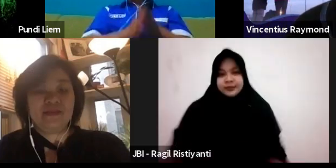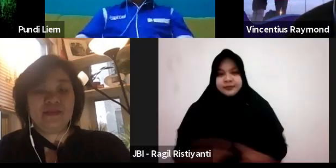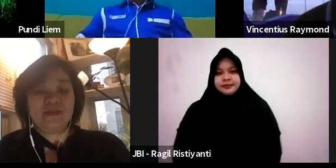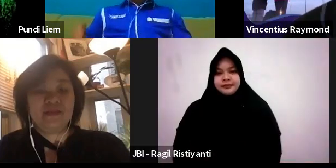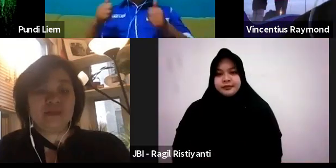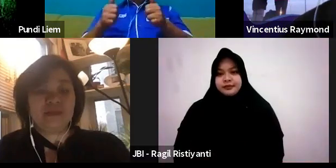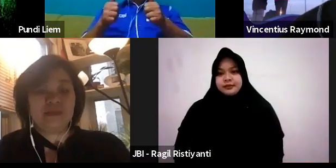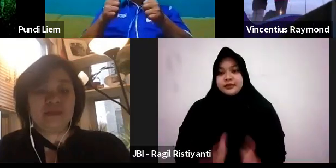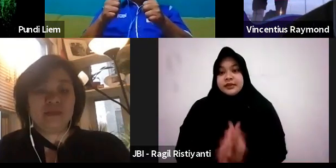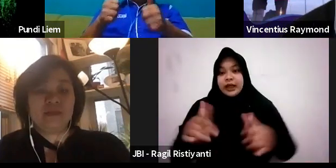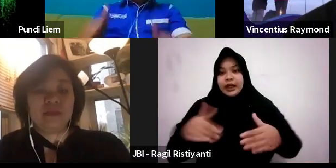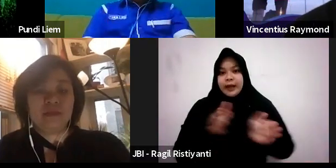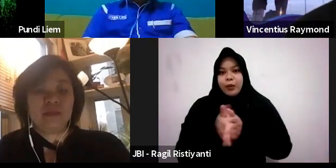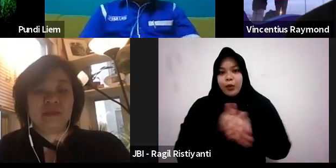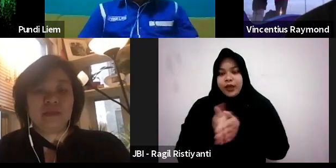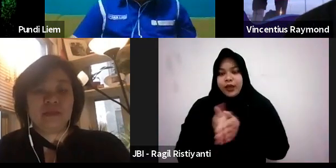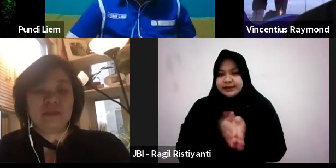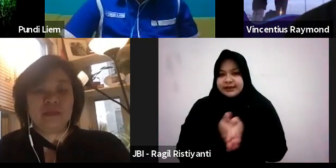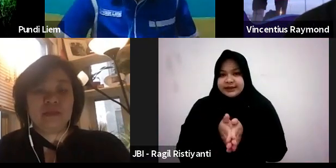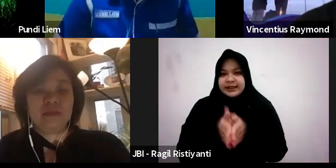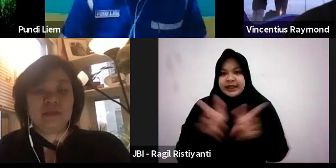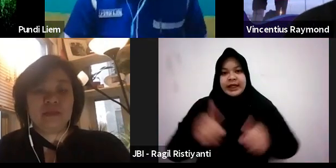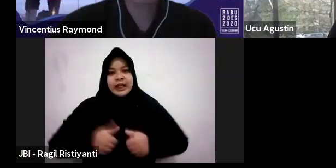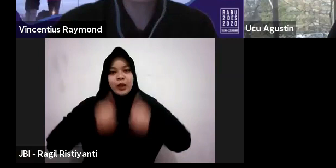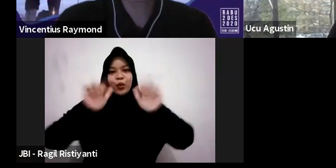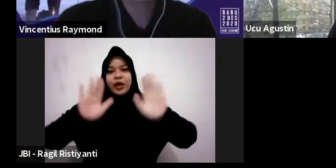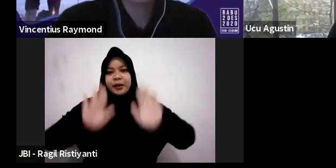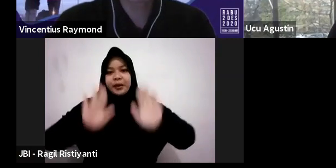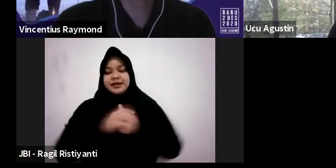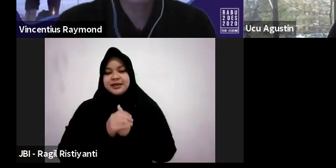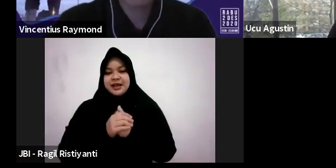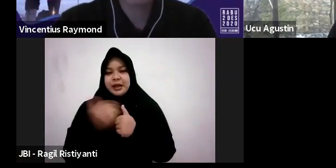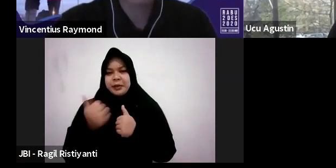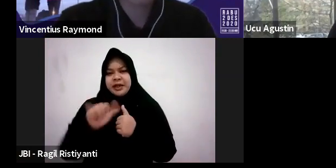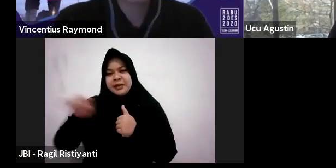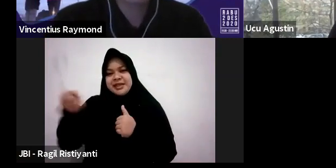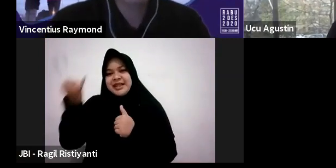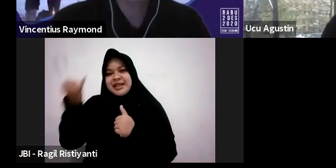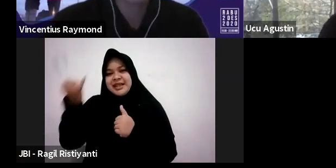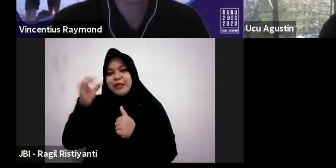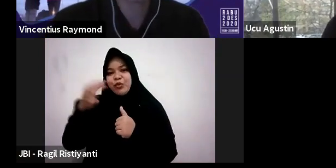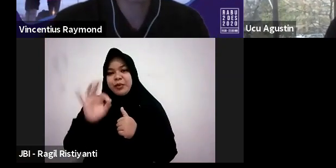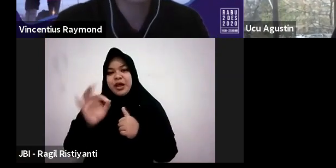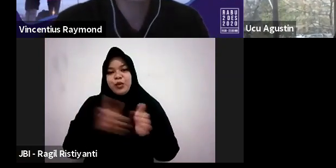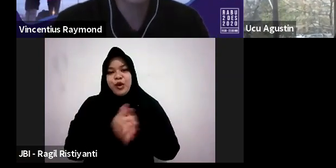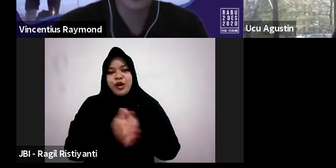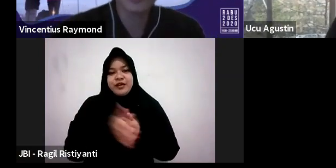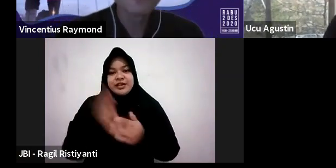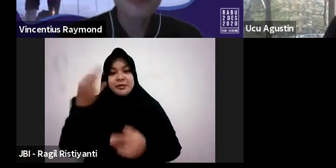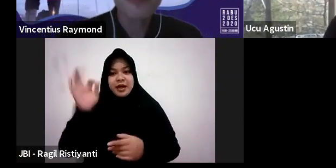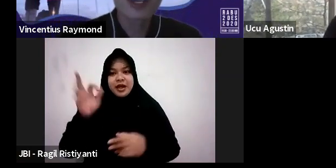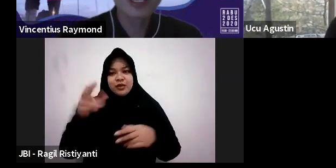sangat memotivasi ya dan sangat luar biasa tidak menjadi ilmu baru motivasi baru kita semua